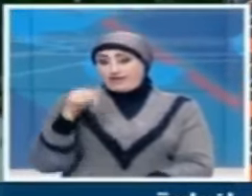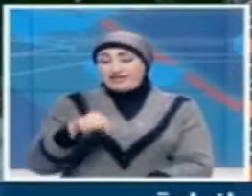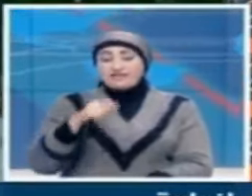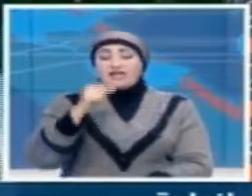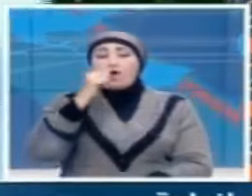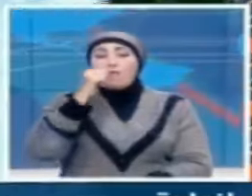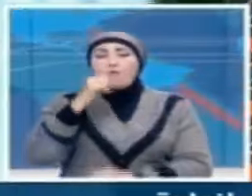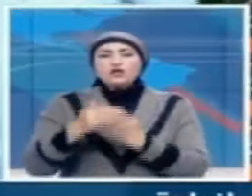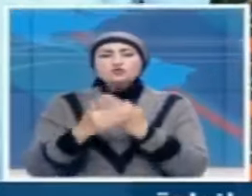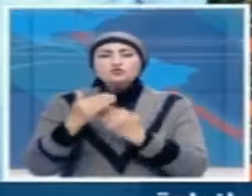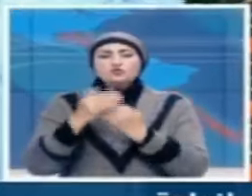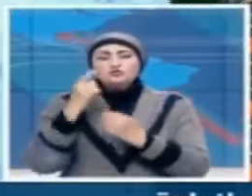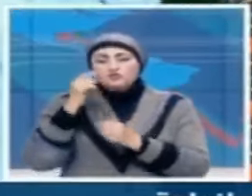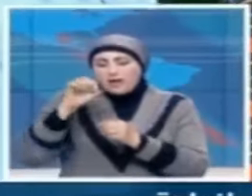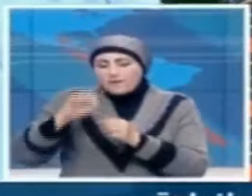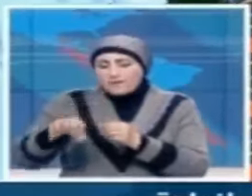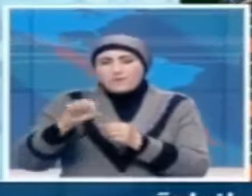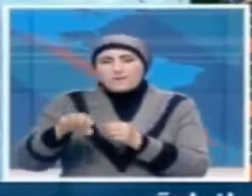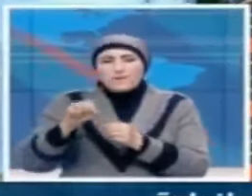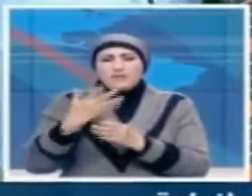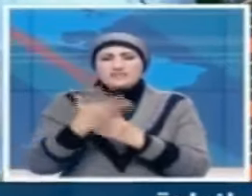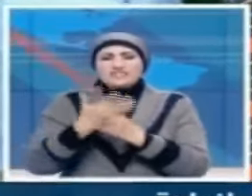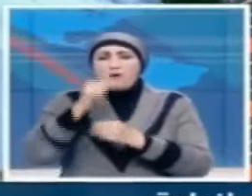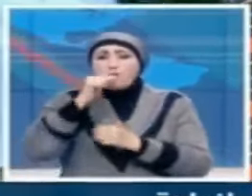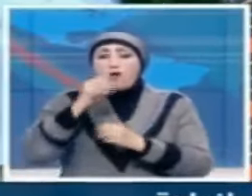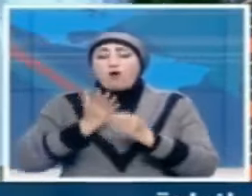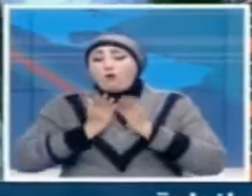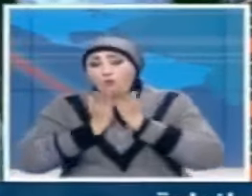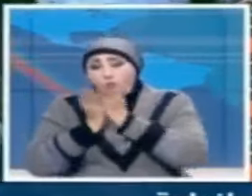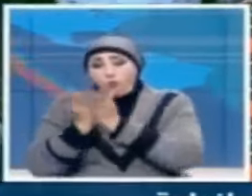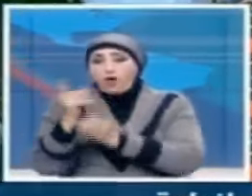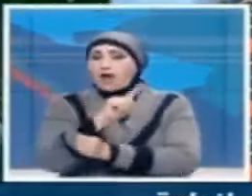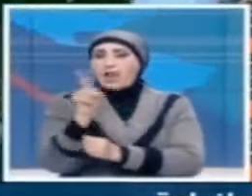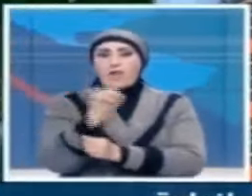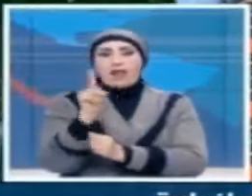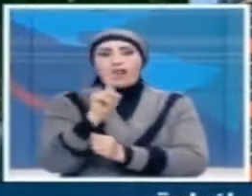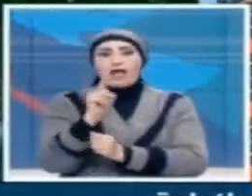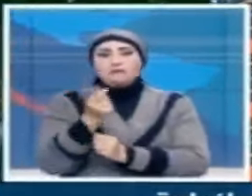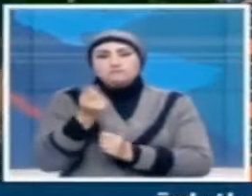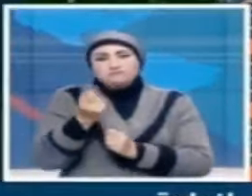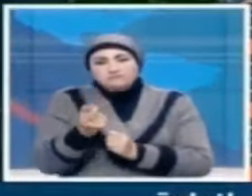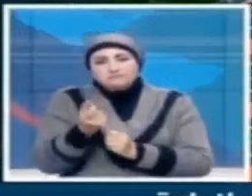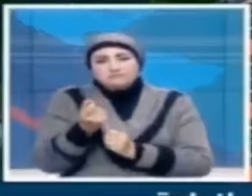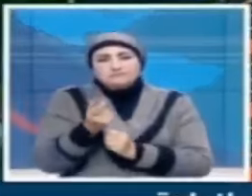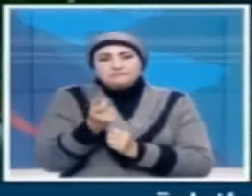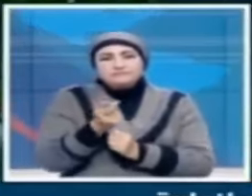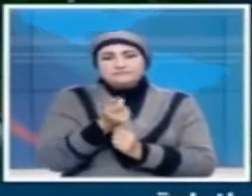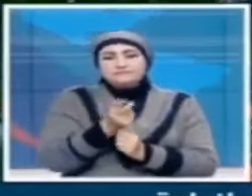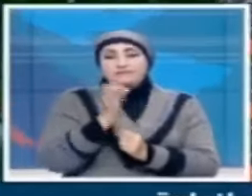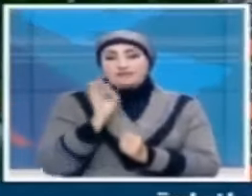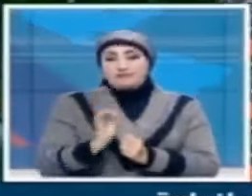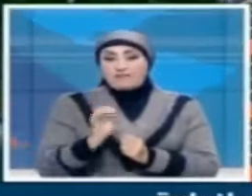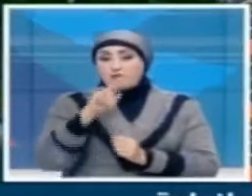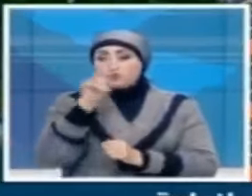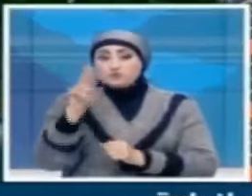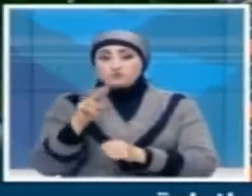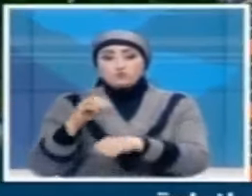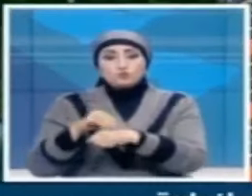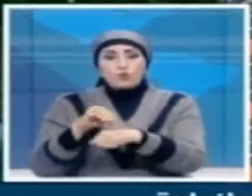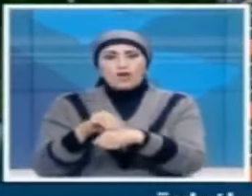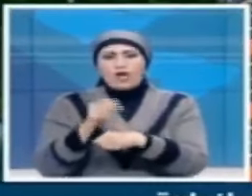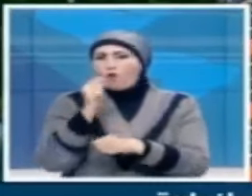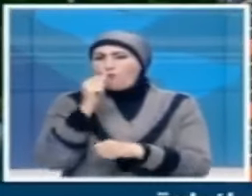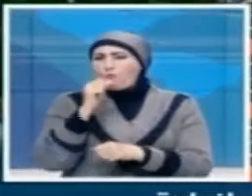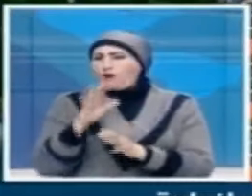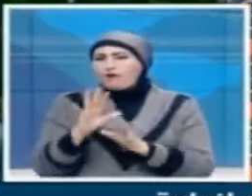الحديثة العلمية اللي هي بتقلل استهلاك المية بصورة كبيرة جدا. السؤال اللي كنت بسأله له انت المية بتاخد